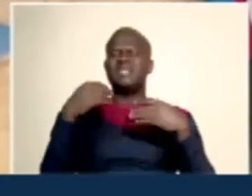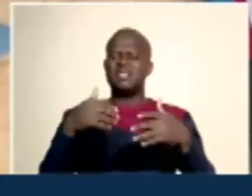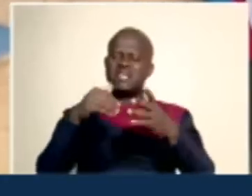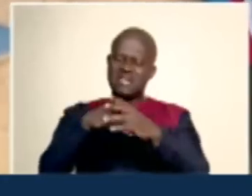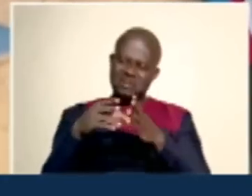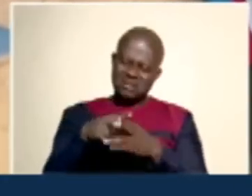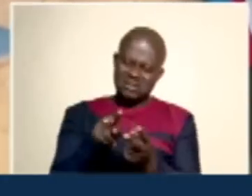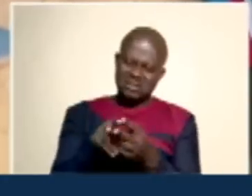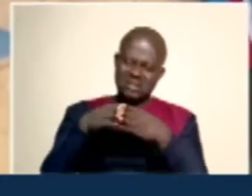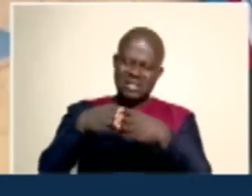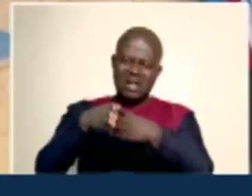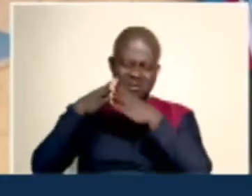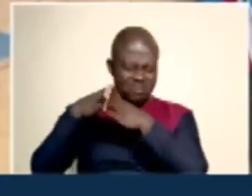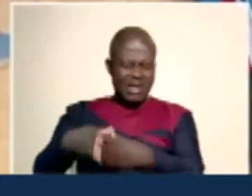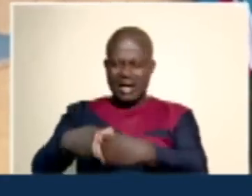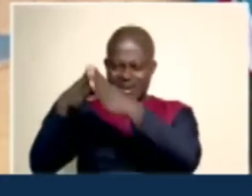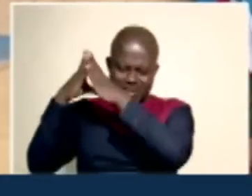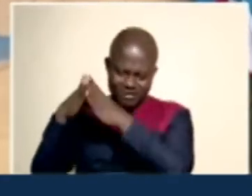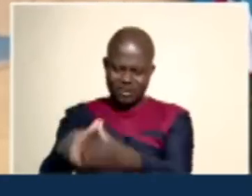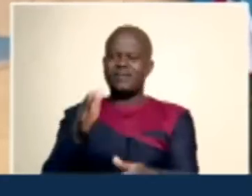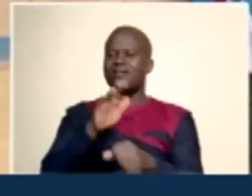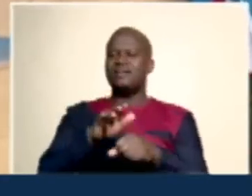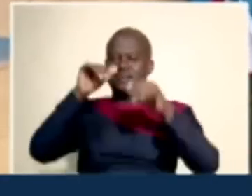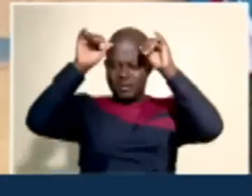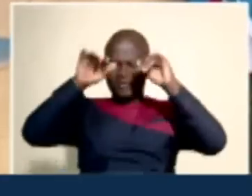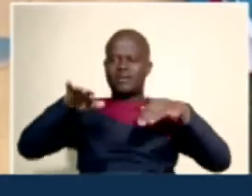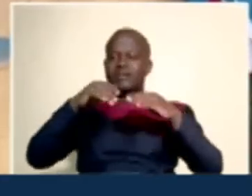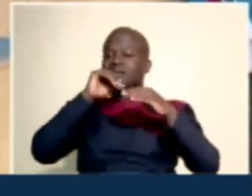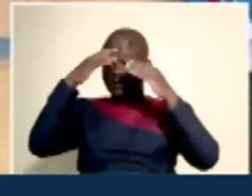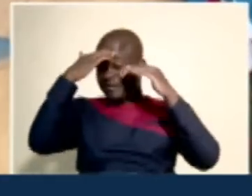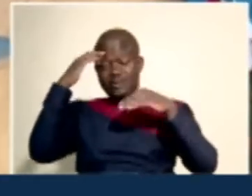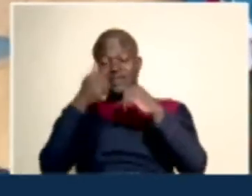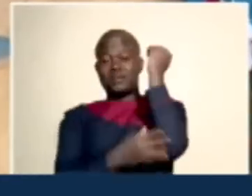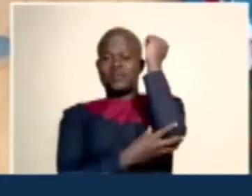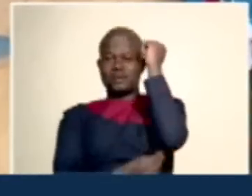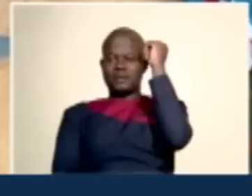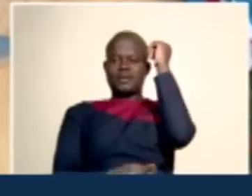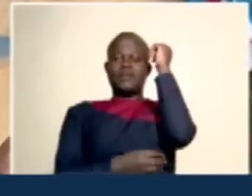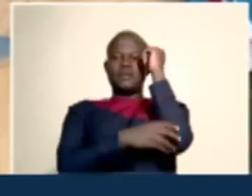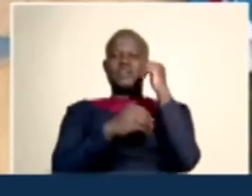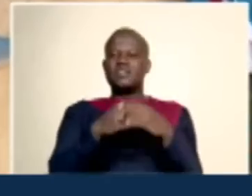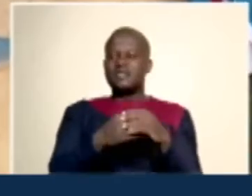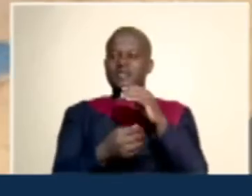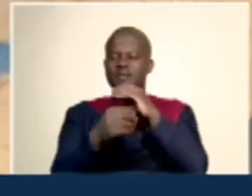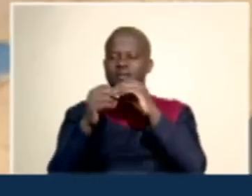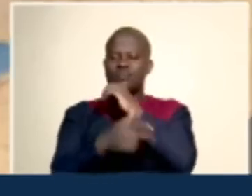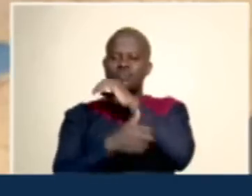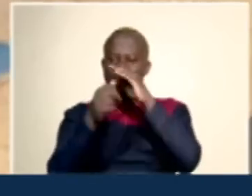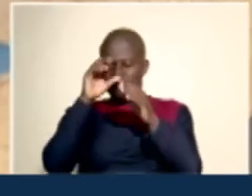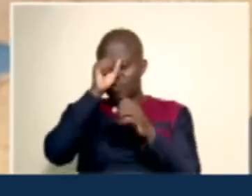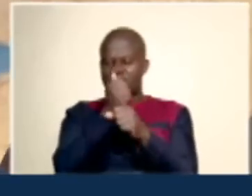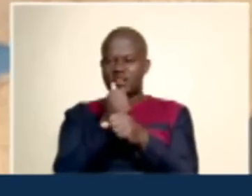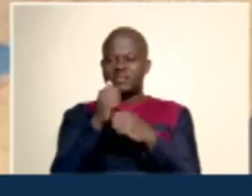muri Nyagatare. Ntabwo tuzi impamvu yabyo, ni ubukene. Ni ubukene n'ubugegera n'ubushomeri bwinshi.